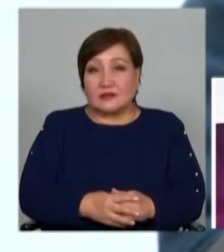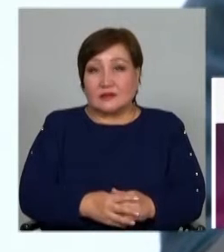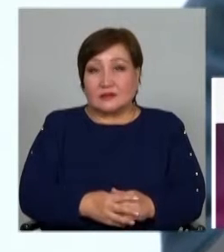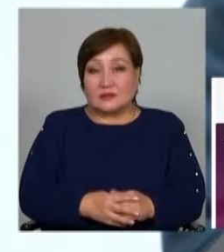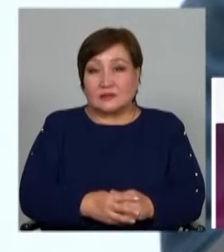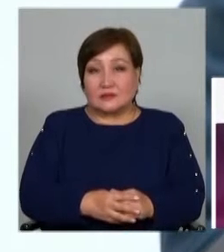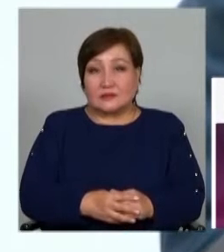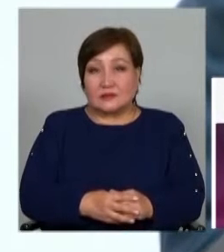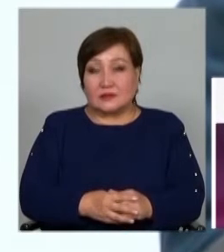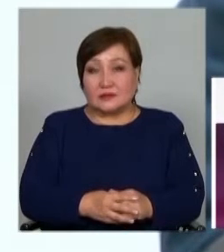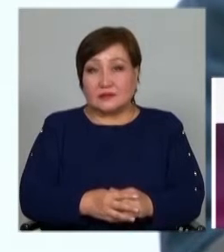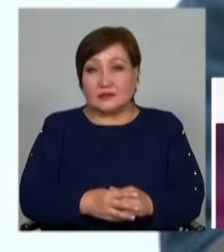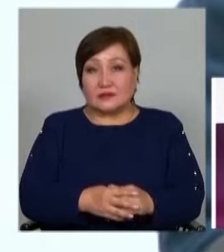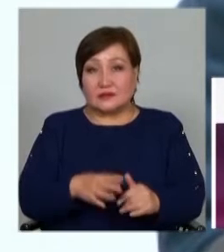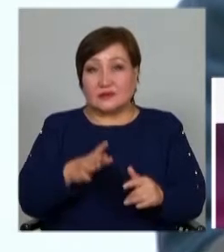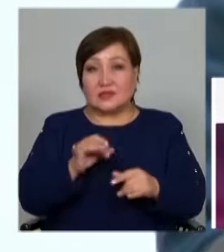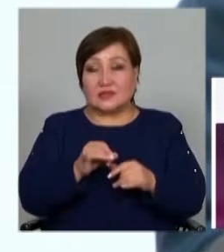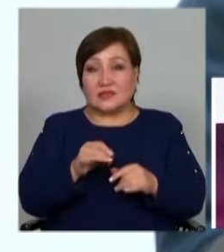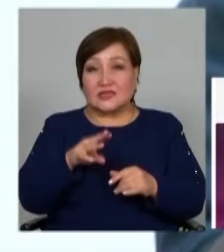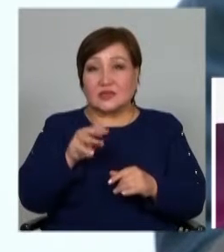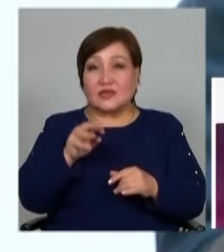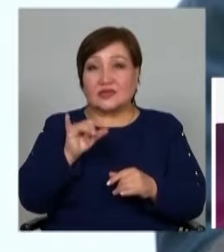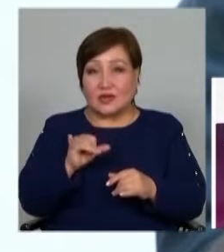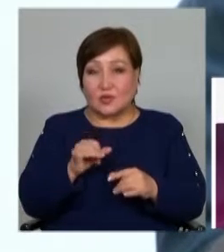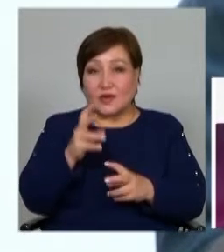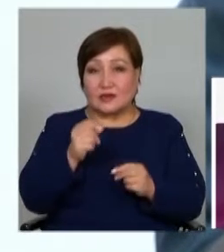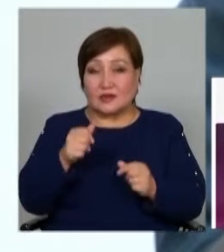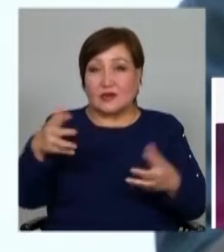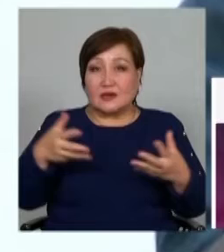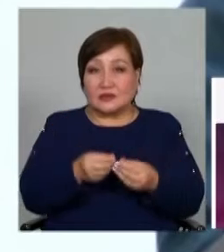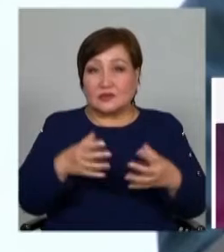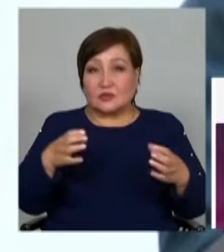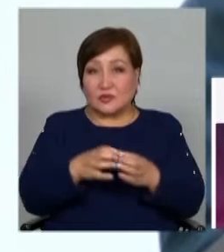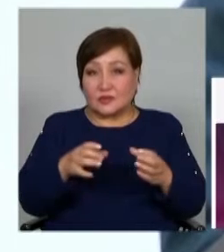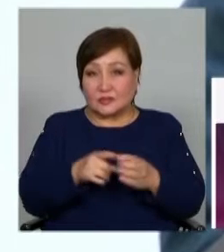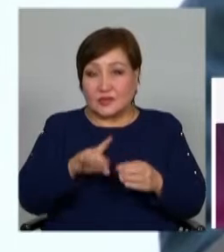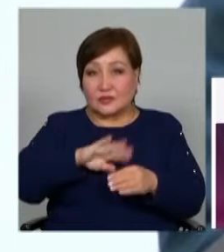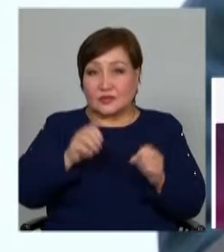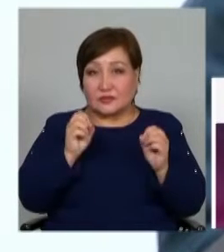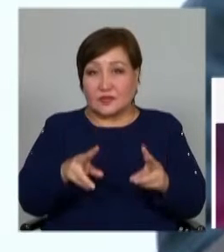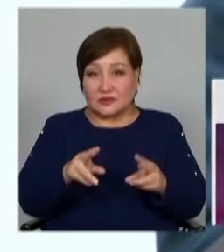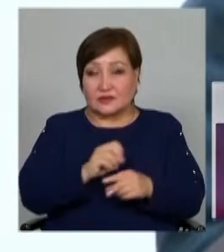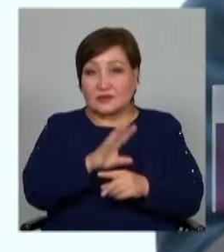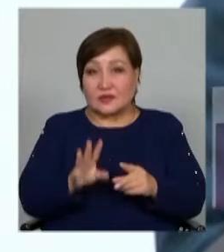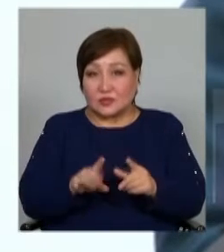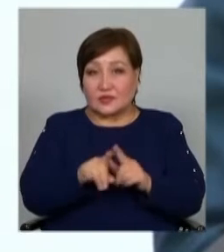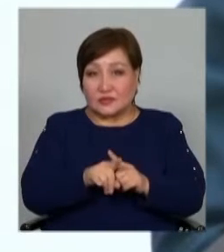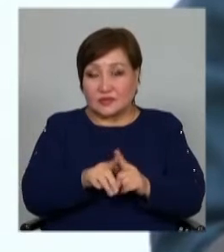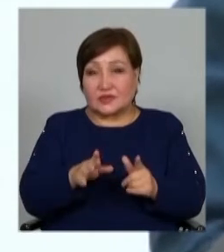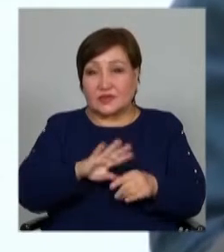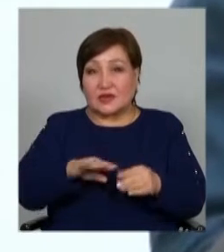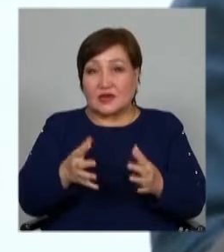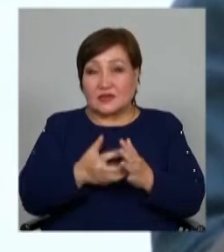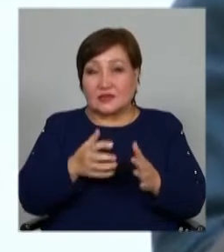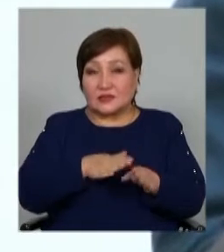ArcelorMittal Темиртау. ArcelorMittal Темиртау акционерлік қоғамы нысандарындағы өнеркәсіптік қауіпсіздіктің қанағаттанарлық емес жағдайын бірнеше мәрте айтқан